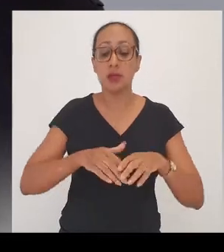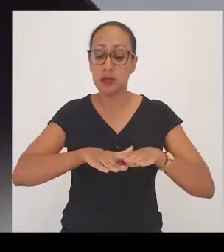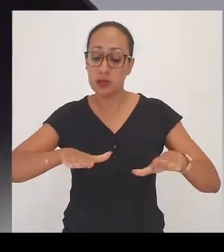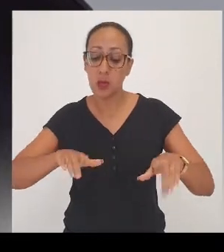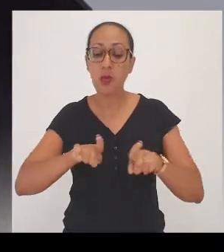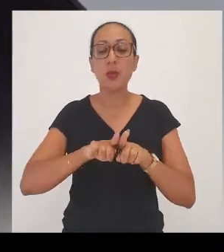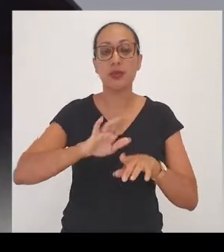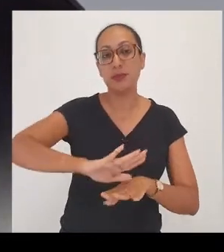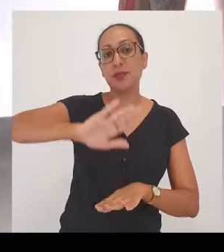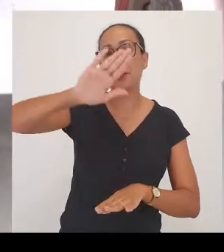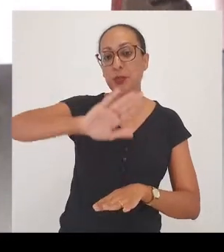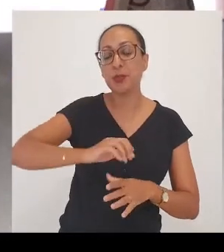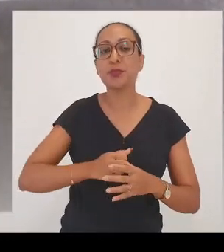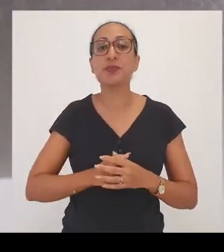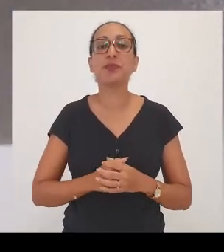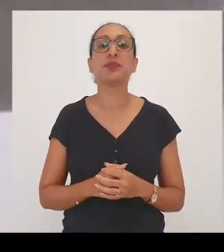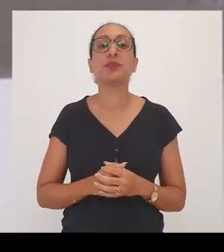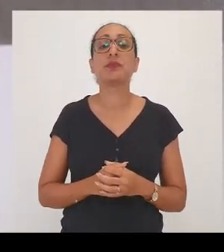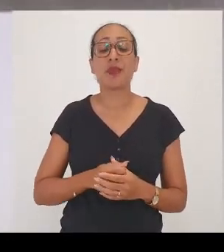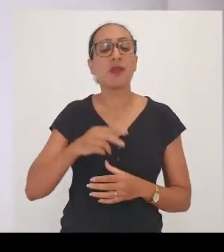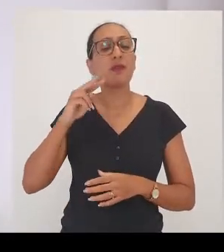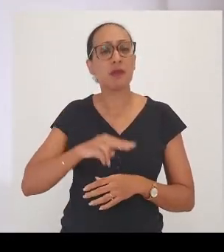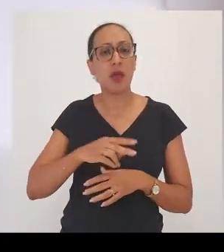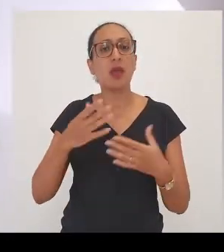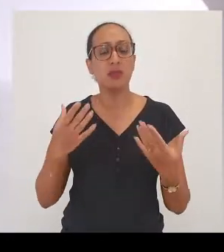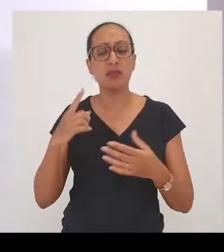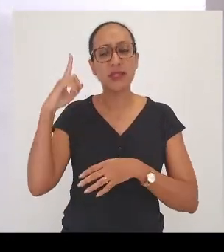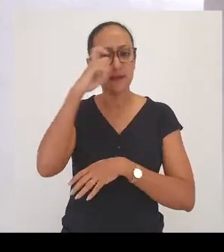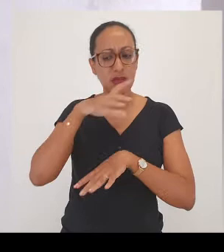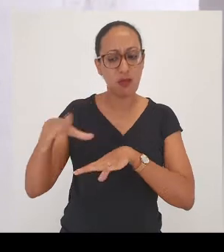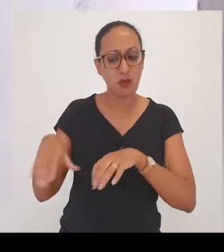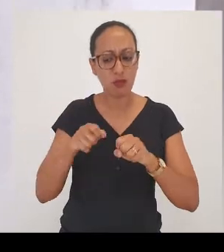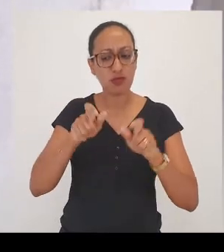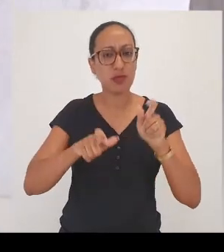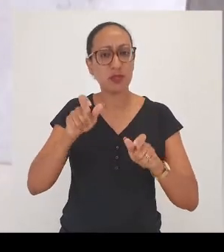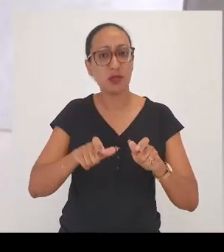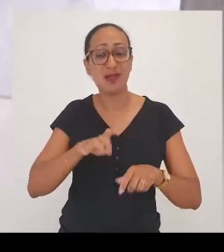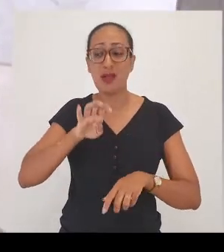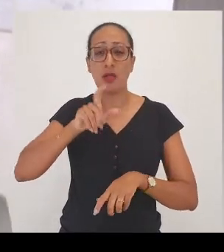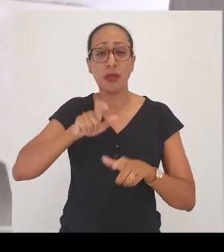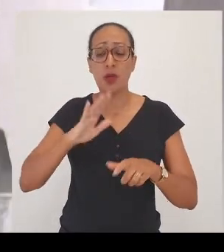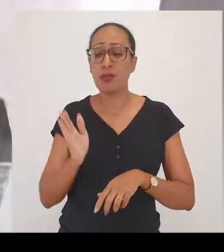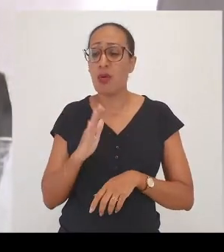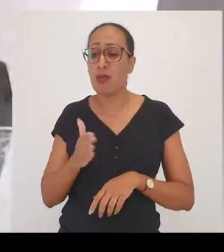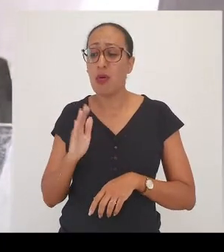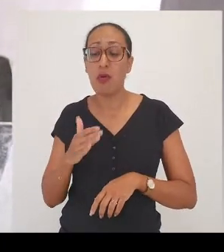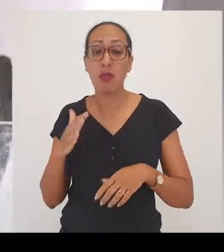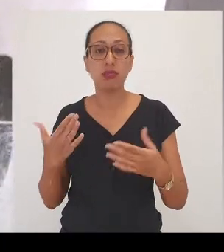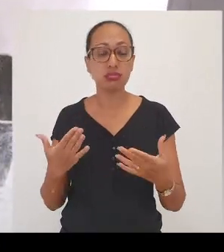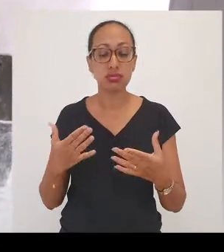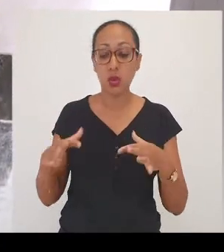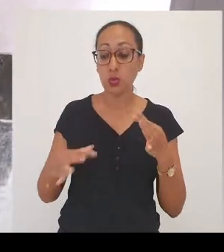des revêtements sol et murs. Notre plus grosse difficulté aujourd'hui dans le recrutement, après avoir passé quand même une bonne quarantaine